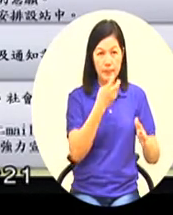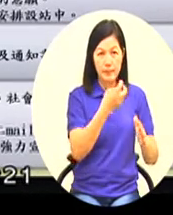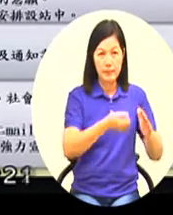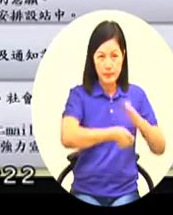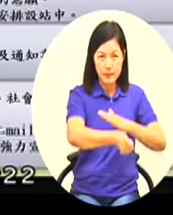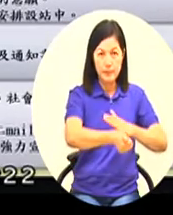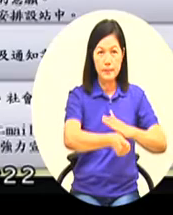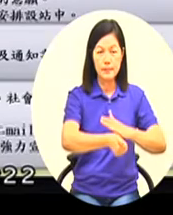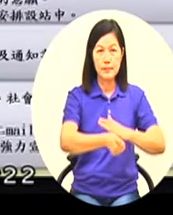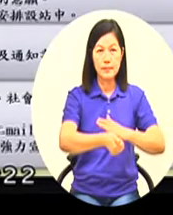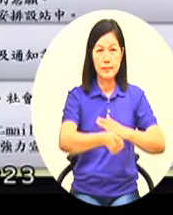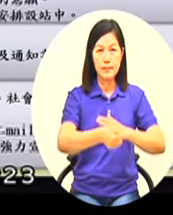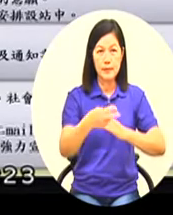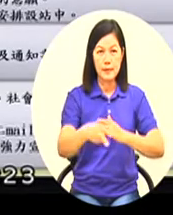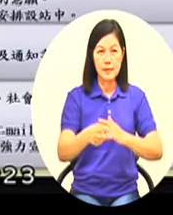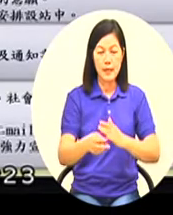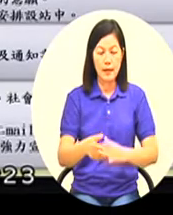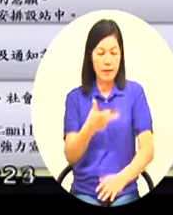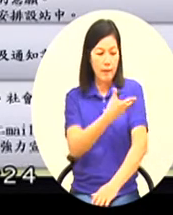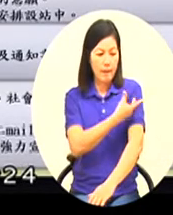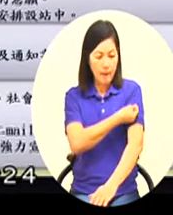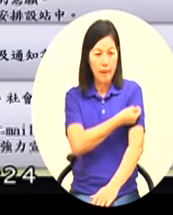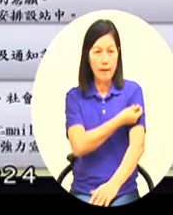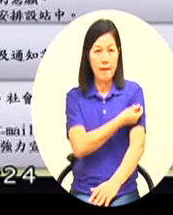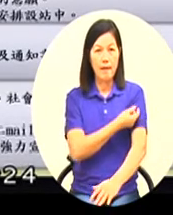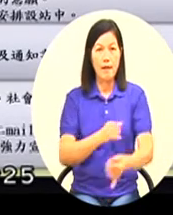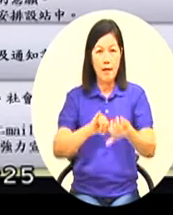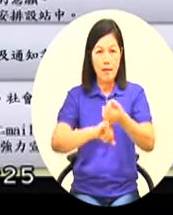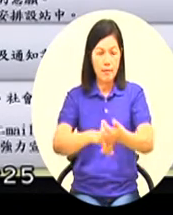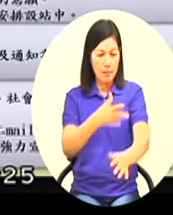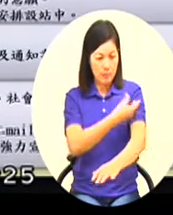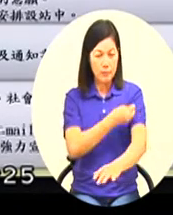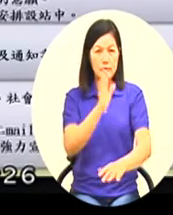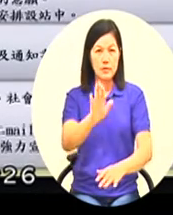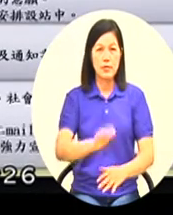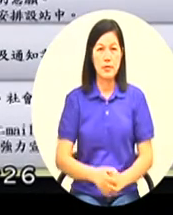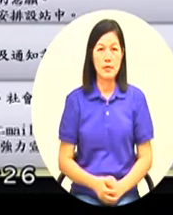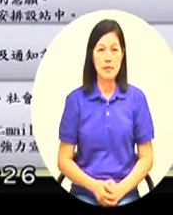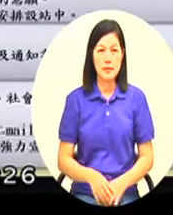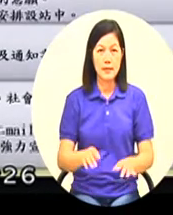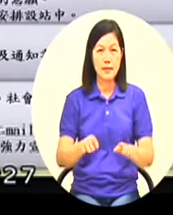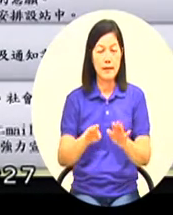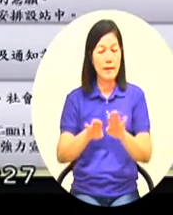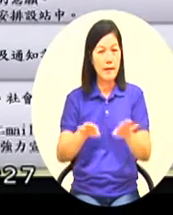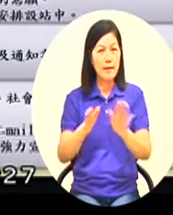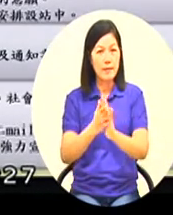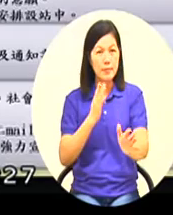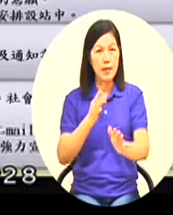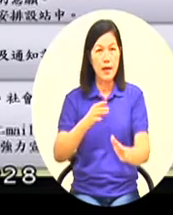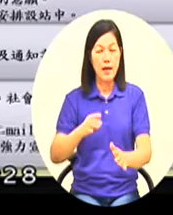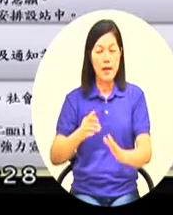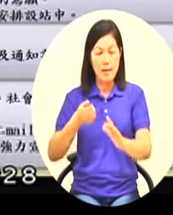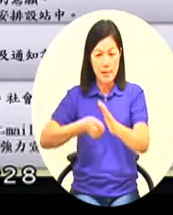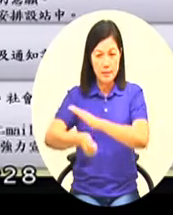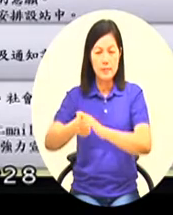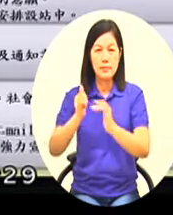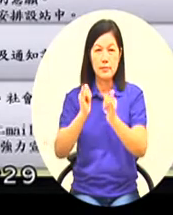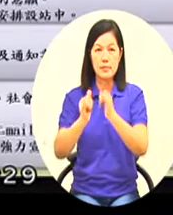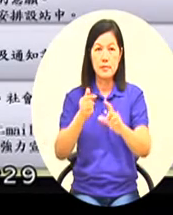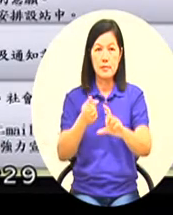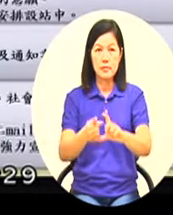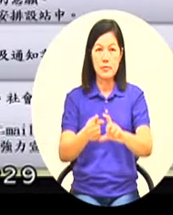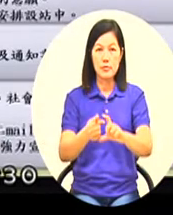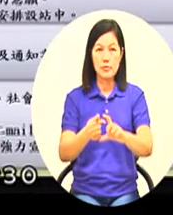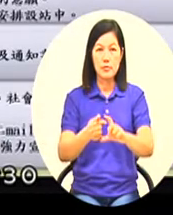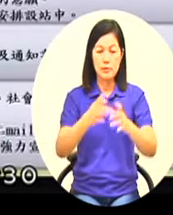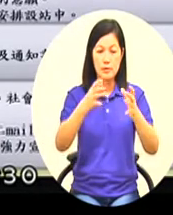一些预约注射，那也透过社区的安排，在民政局的一个协助之下，我们到社区成